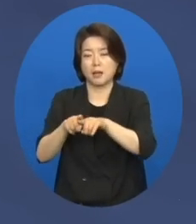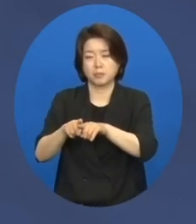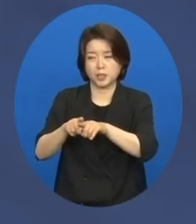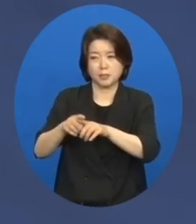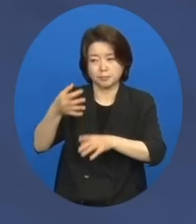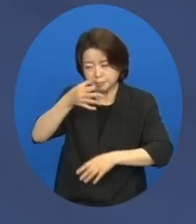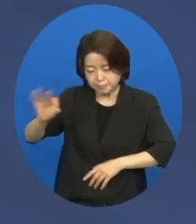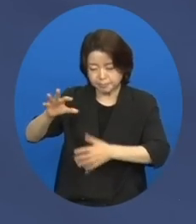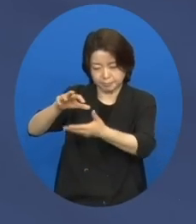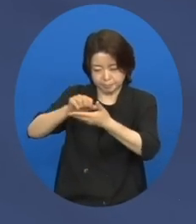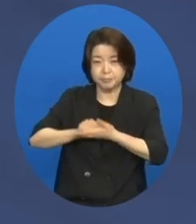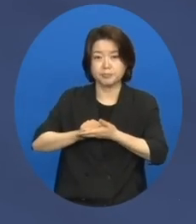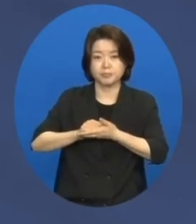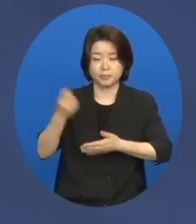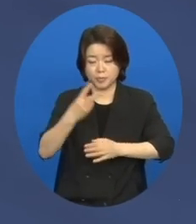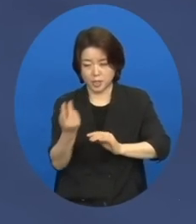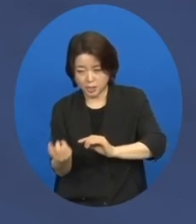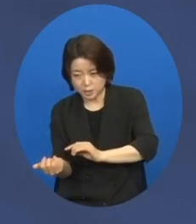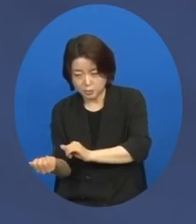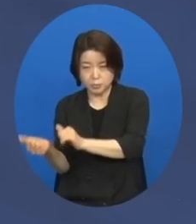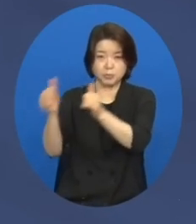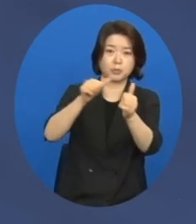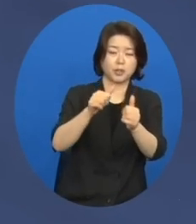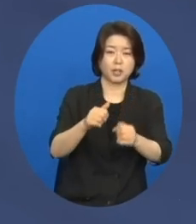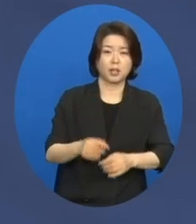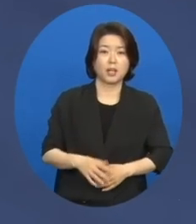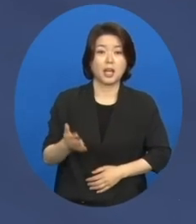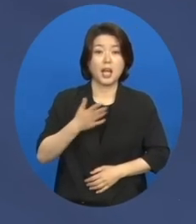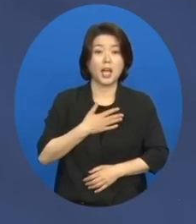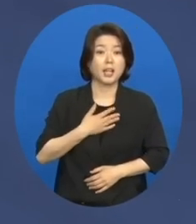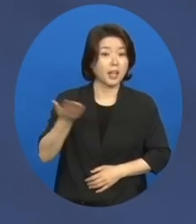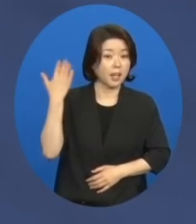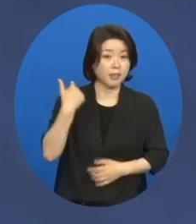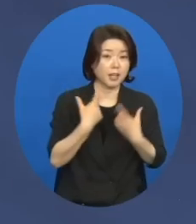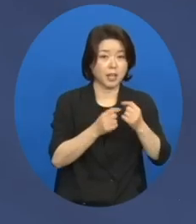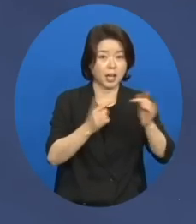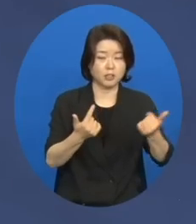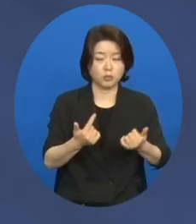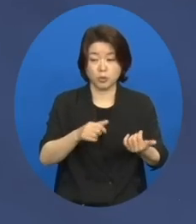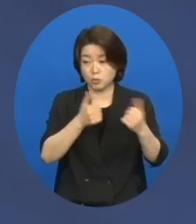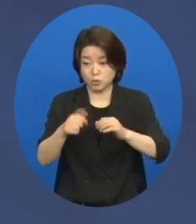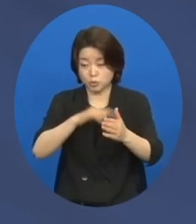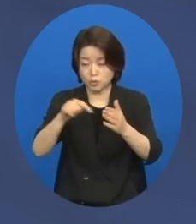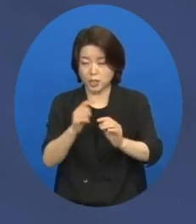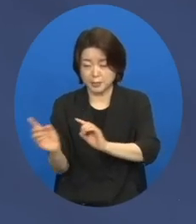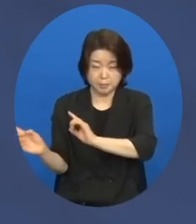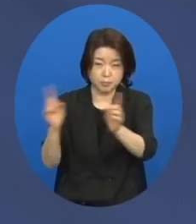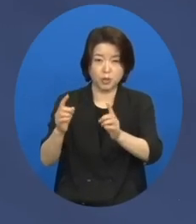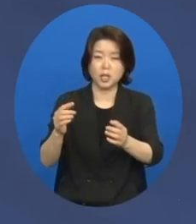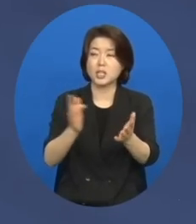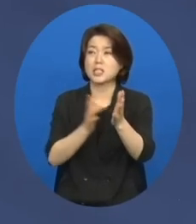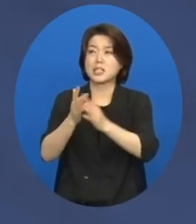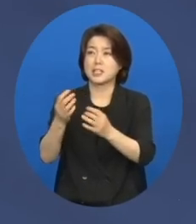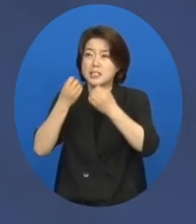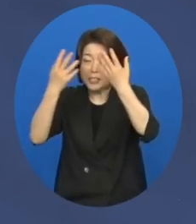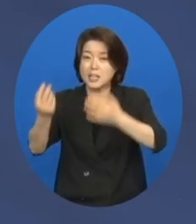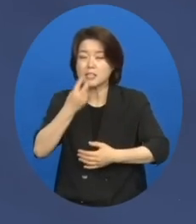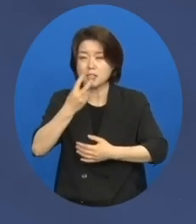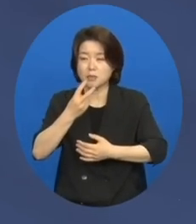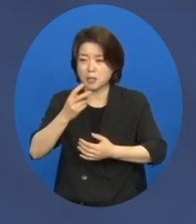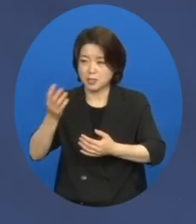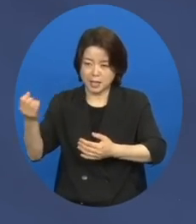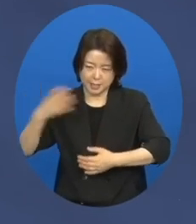받아들이고 다시 일어날 때는 옛날에 내가 아니라 이제는 죽음 가운데 부활하신 예수의 새 생명을 내 전부로